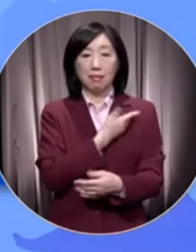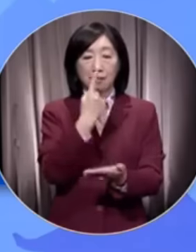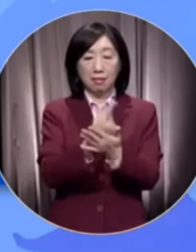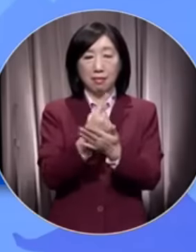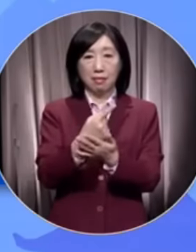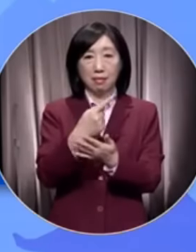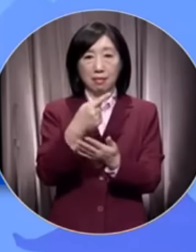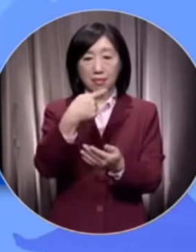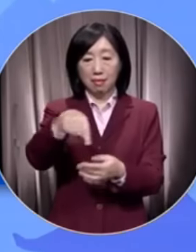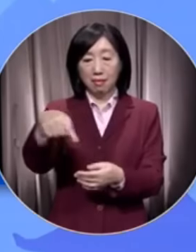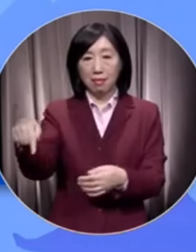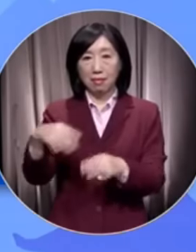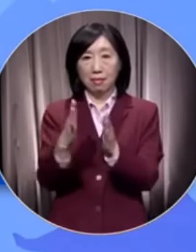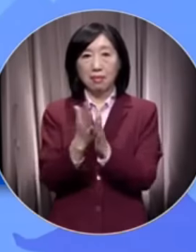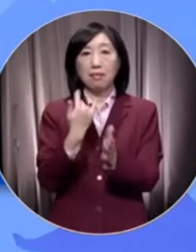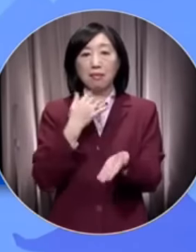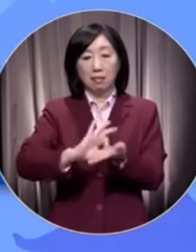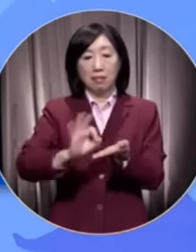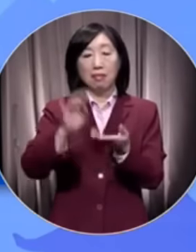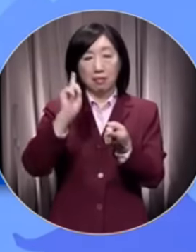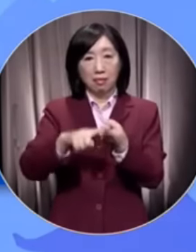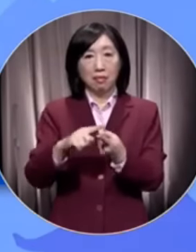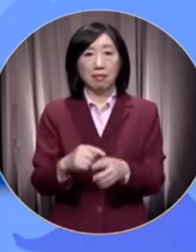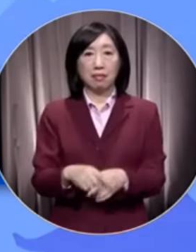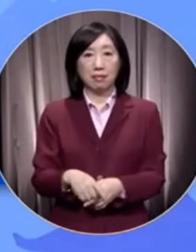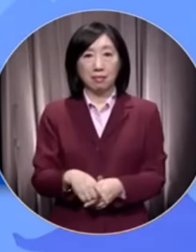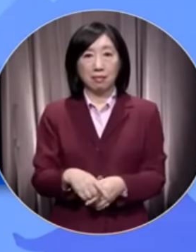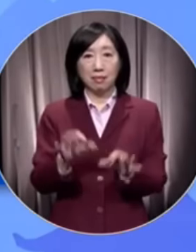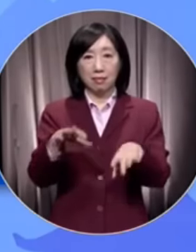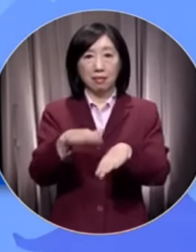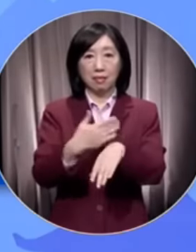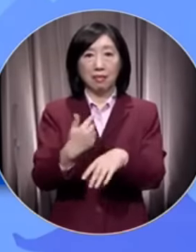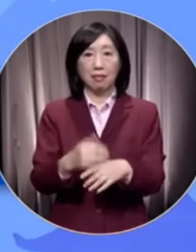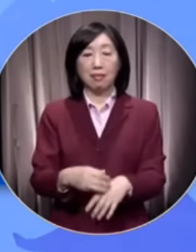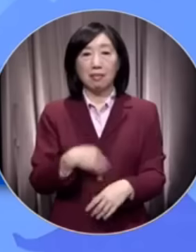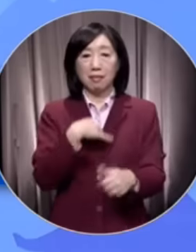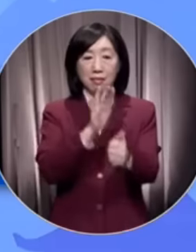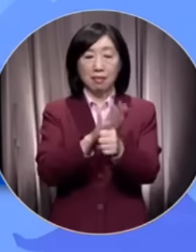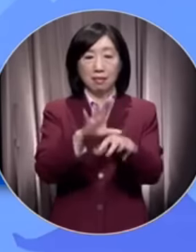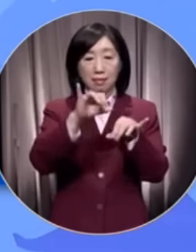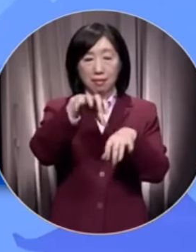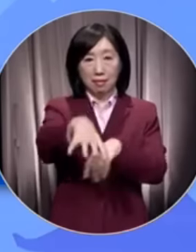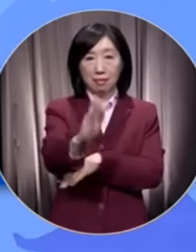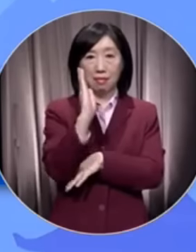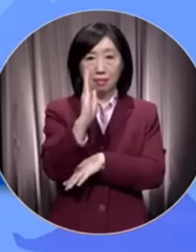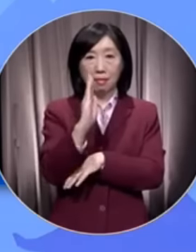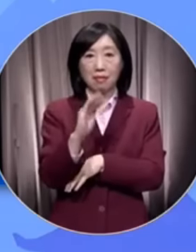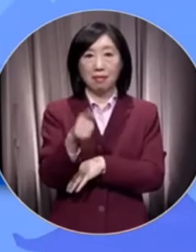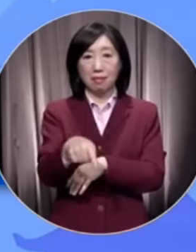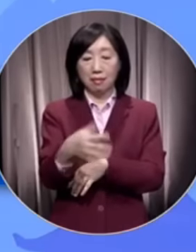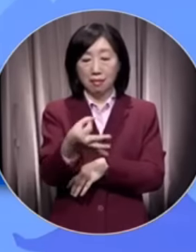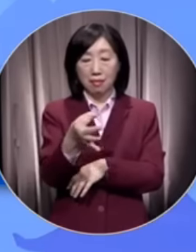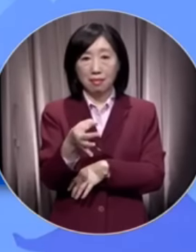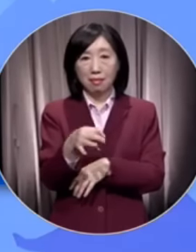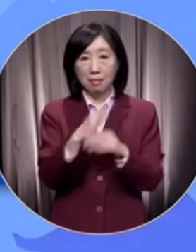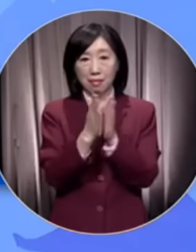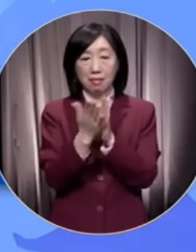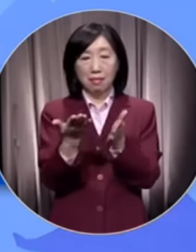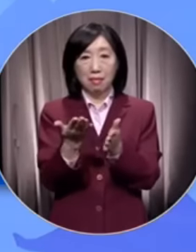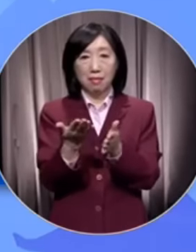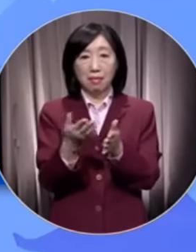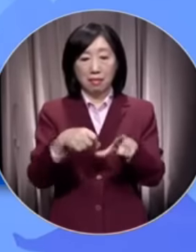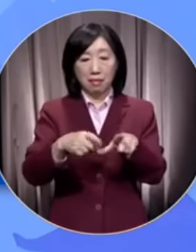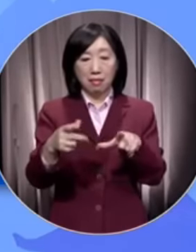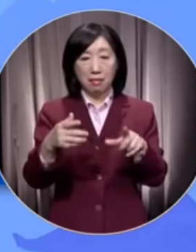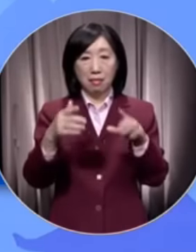能够发挥最大的效果。我们也会协助地方政府严守财政纪律，认真的公